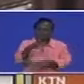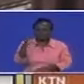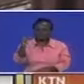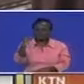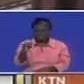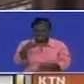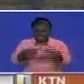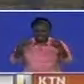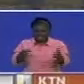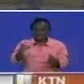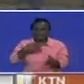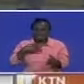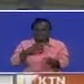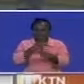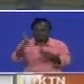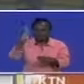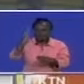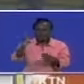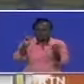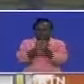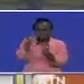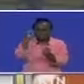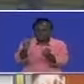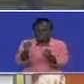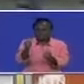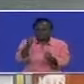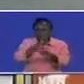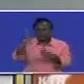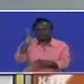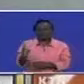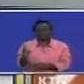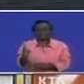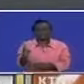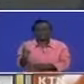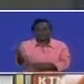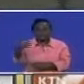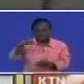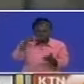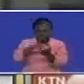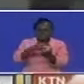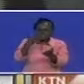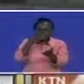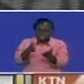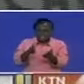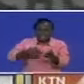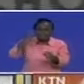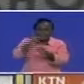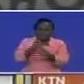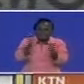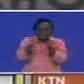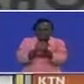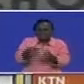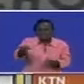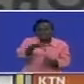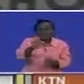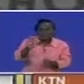Mwaka huu ni watahiniwa 15 pekee wako kidato cha 4. Tunahusisha matokeo hayo duni na mazingira ya masomo hapa.